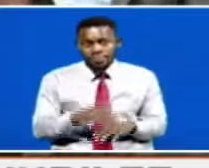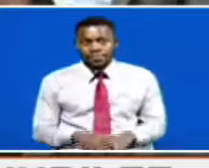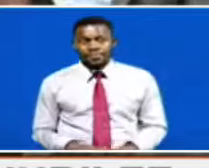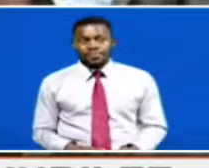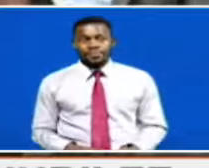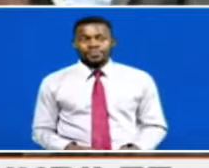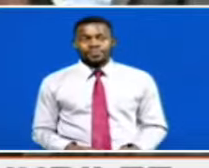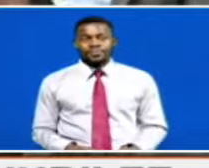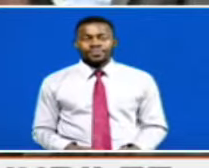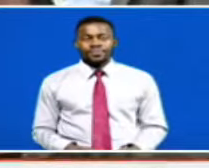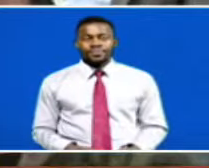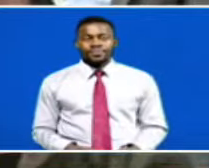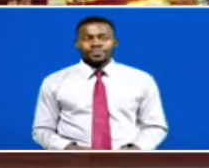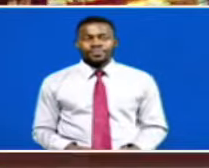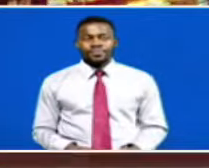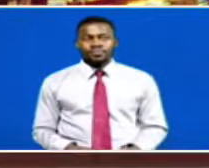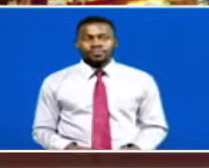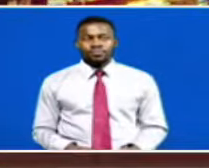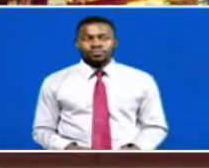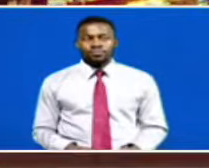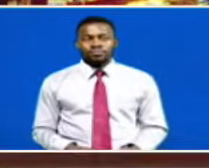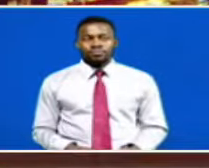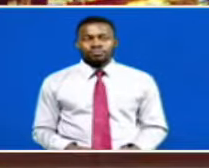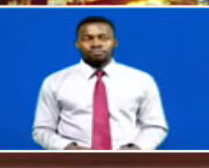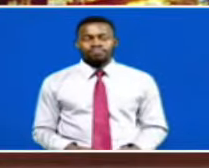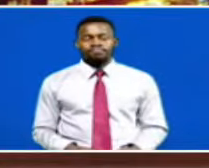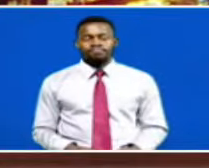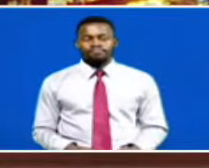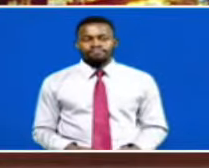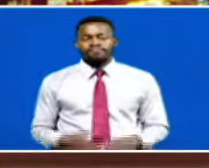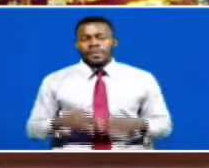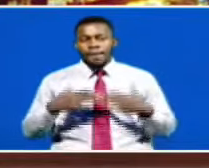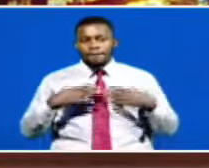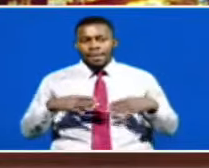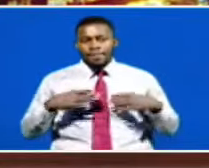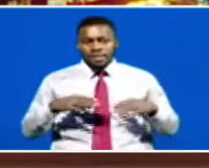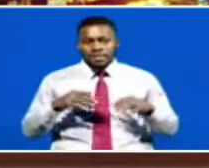Nairobi. Wenyeji wa eneo la Alungo, eneo bunge la Se